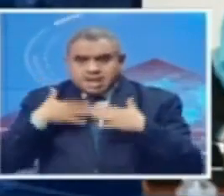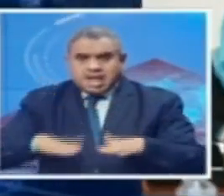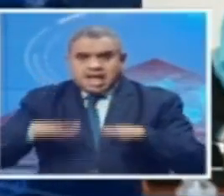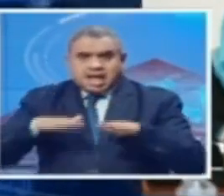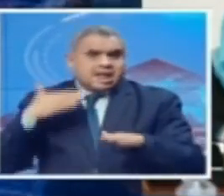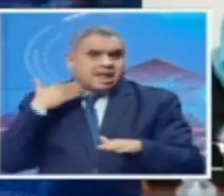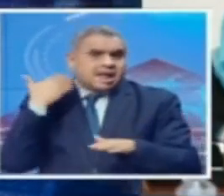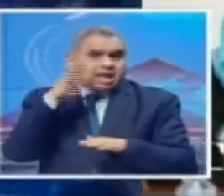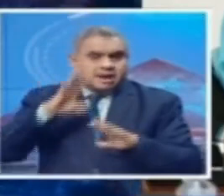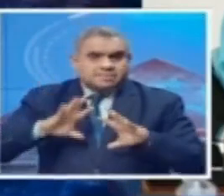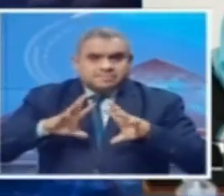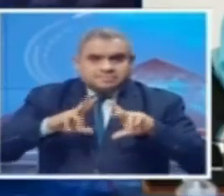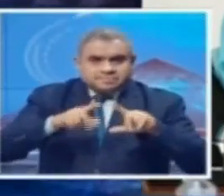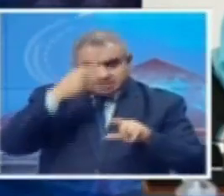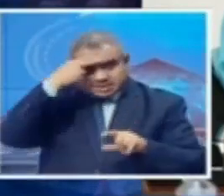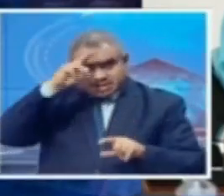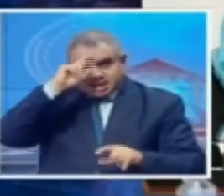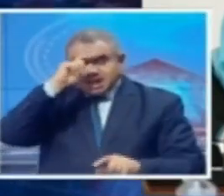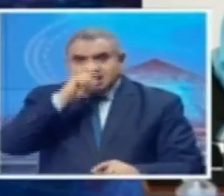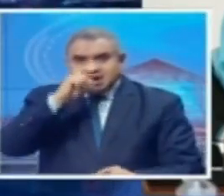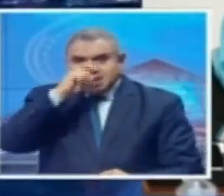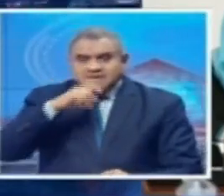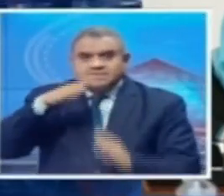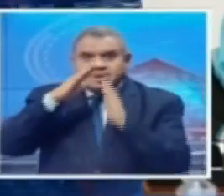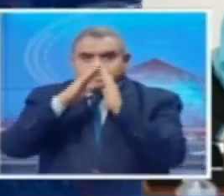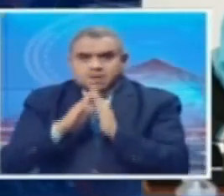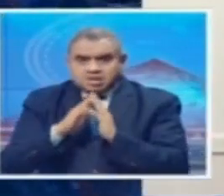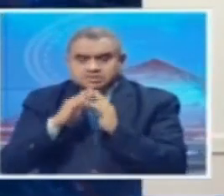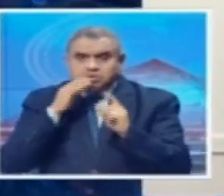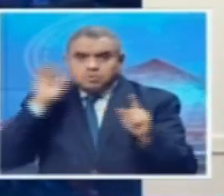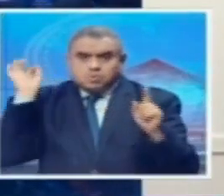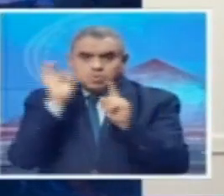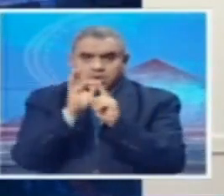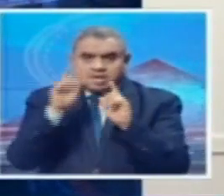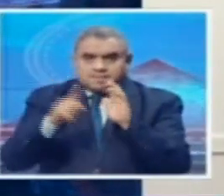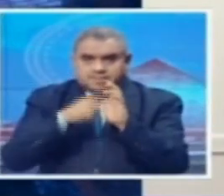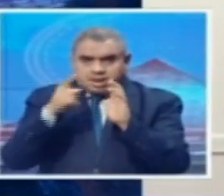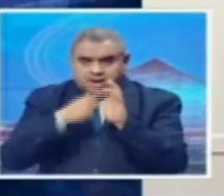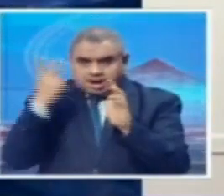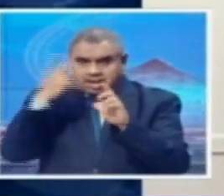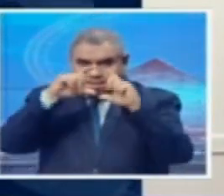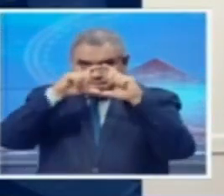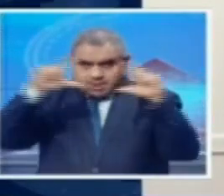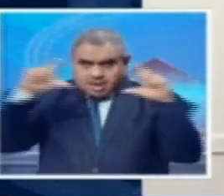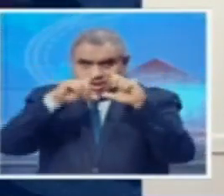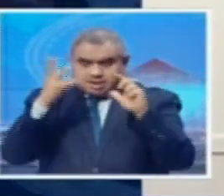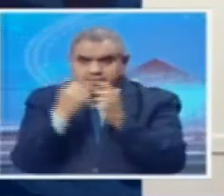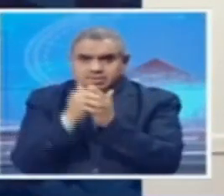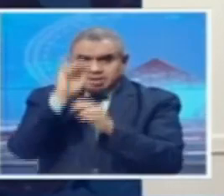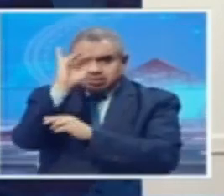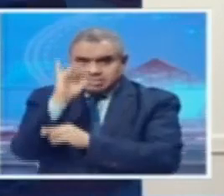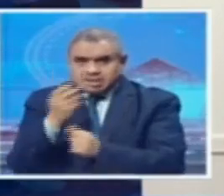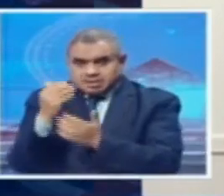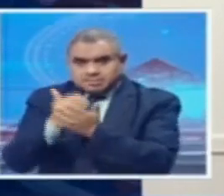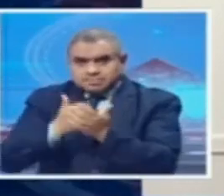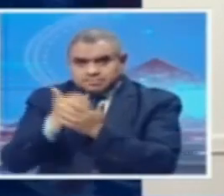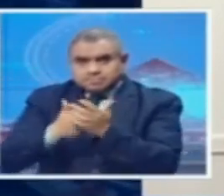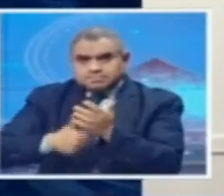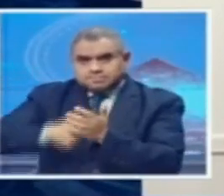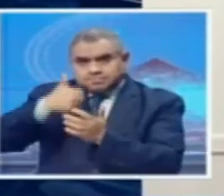كريمة لتنمية الريف المصري. وتستهدف المرحلة الثانية من المشروع دعم الاستثمار في رأس المال